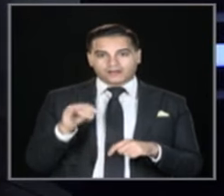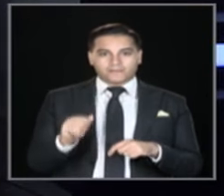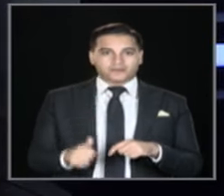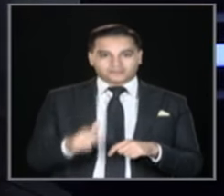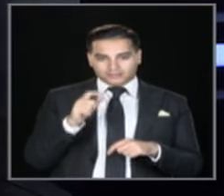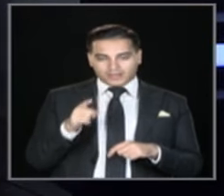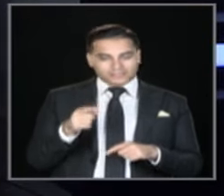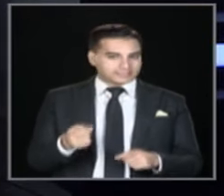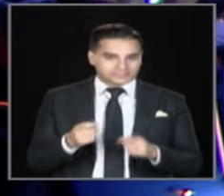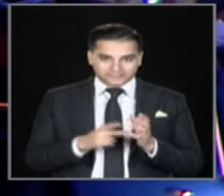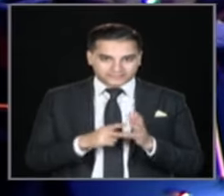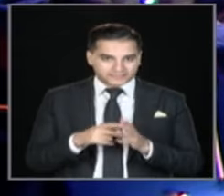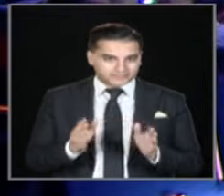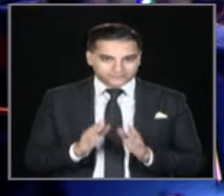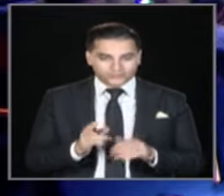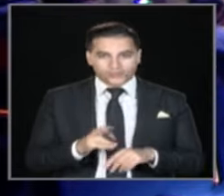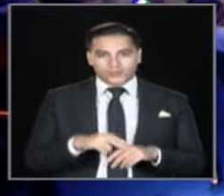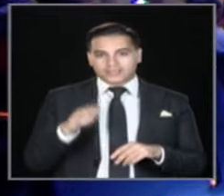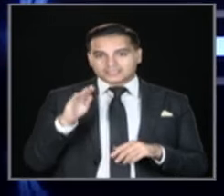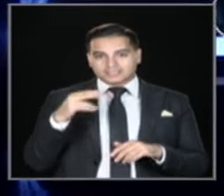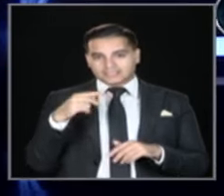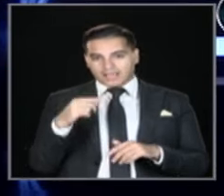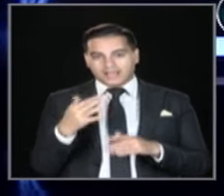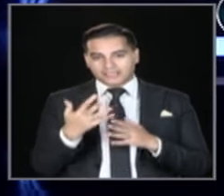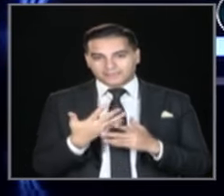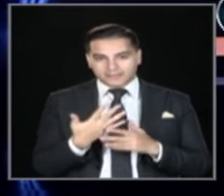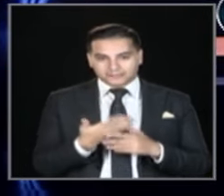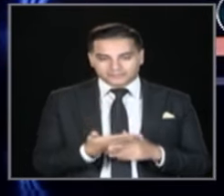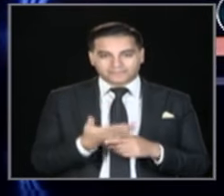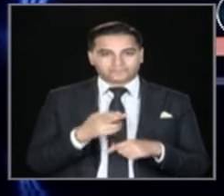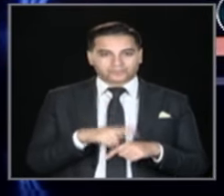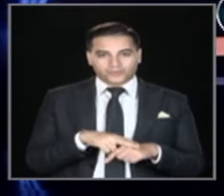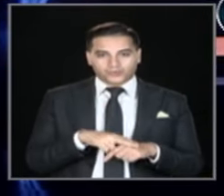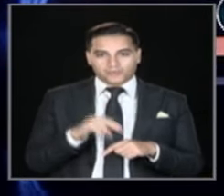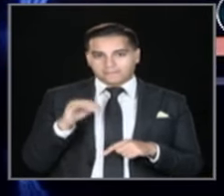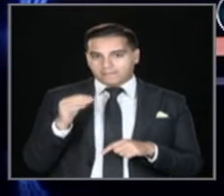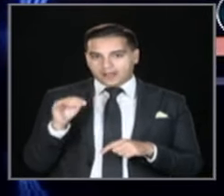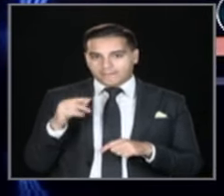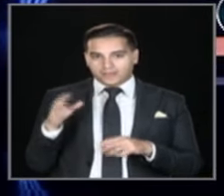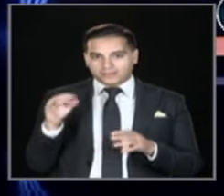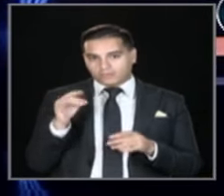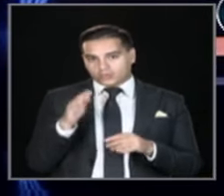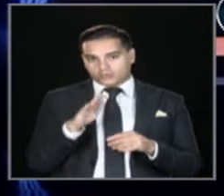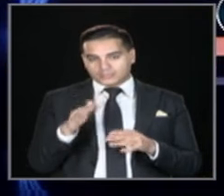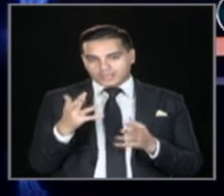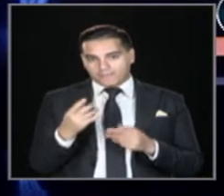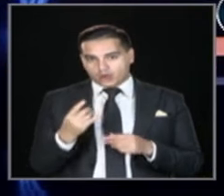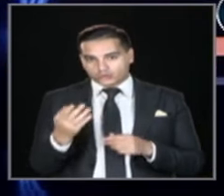حسن مافيش نقاط سعد صالح خمسه محمد مرسي